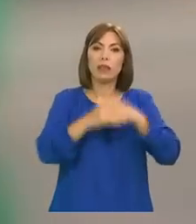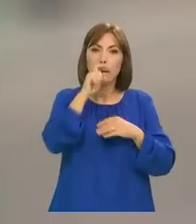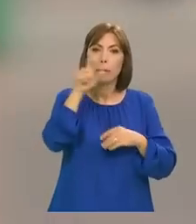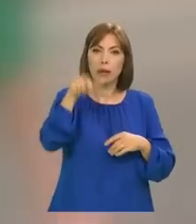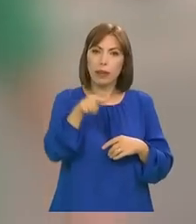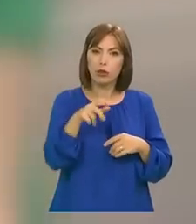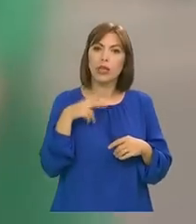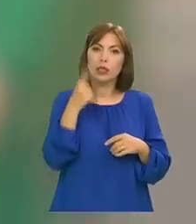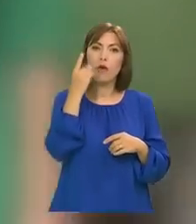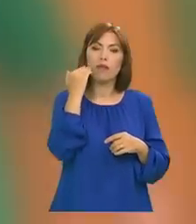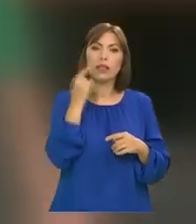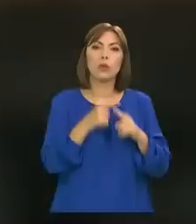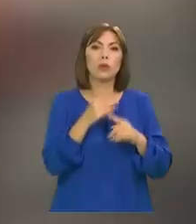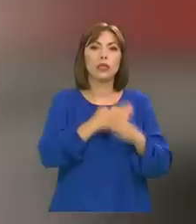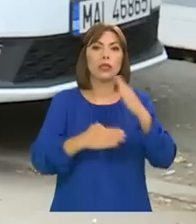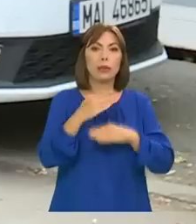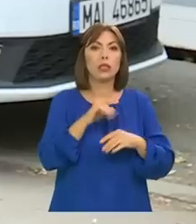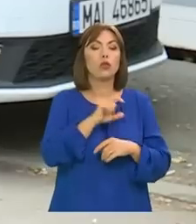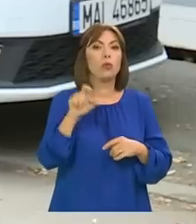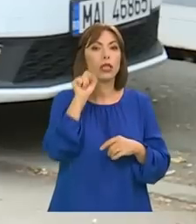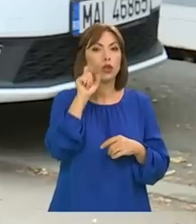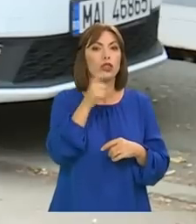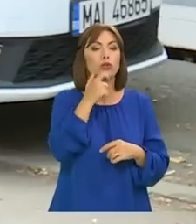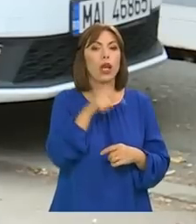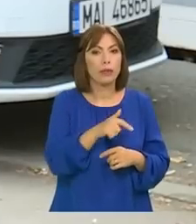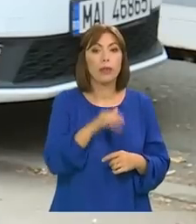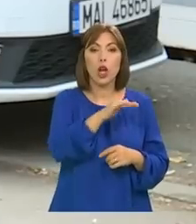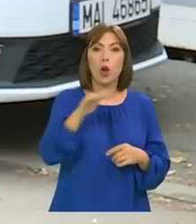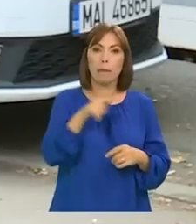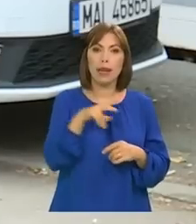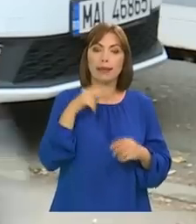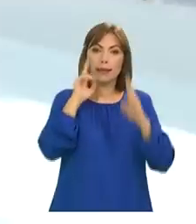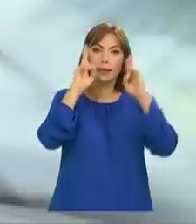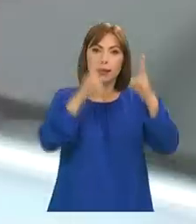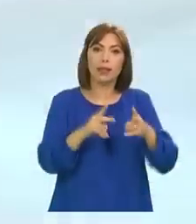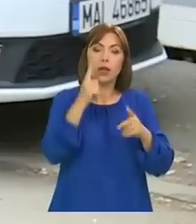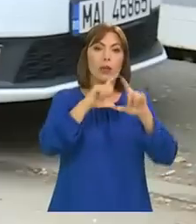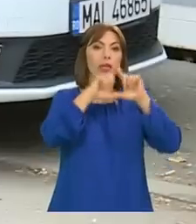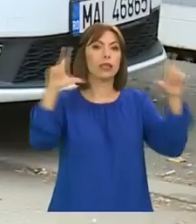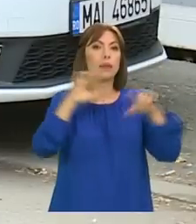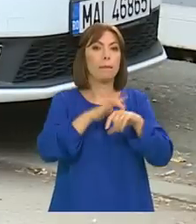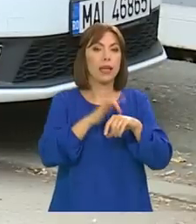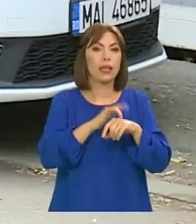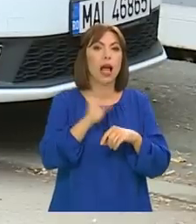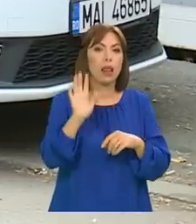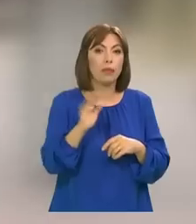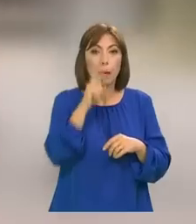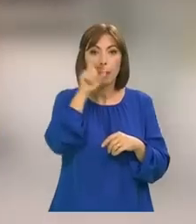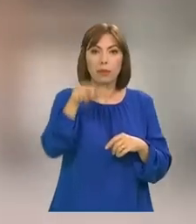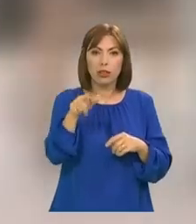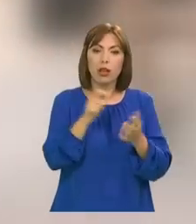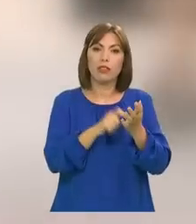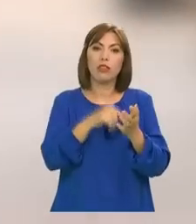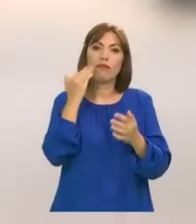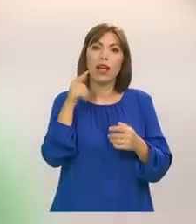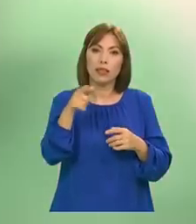dintre victimele bărbatului este de doar 12 ani. Copila este internată într-o instituție medicală de profil. Bărbatul